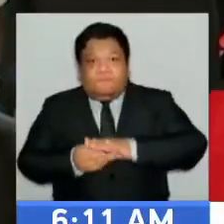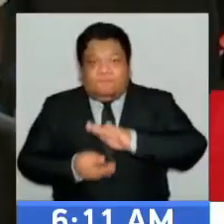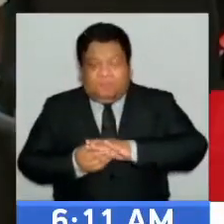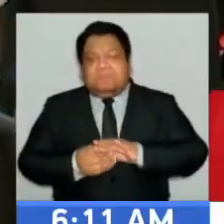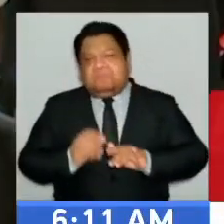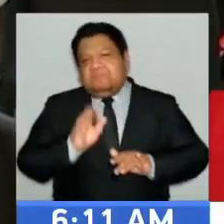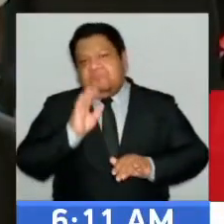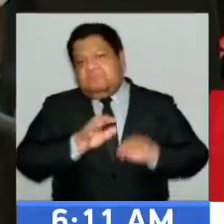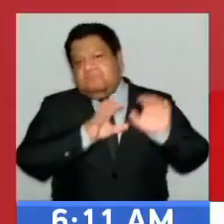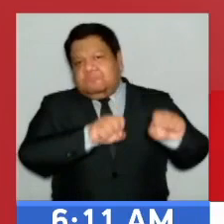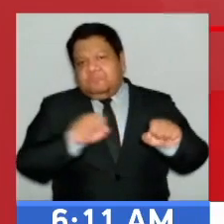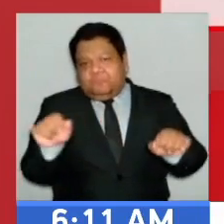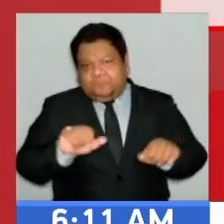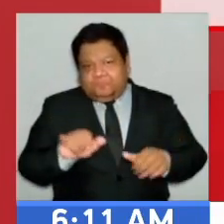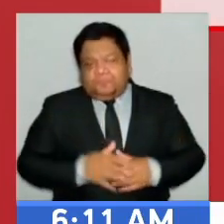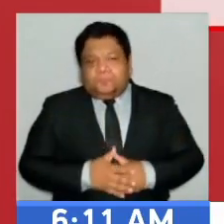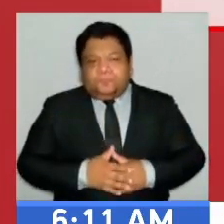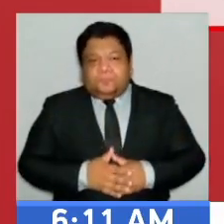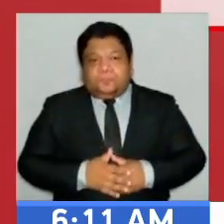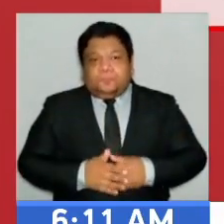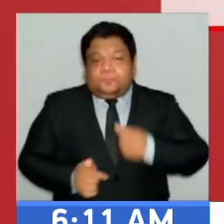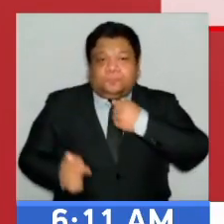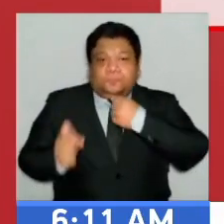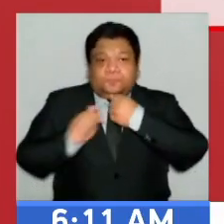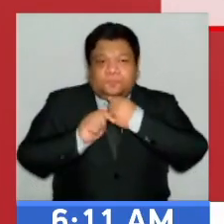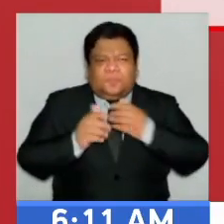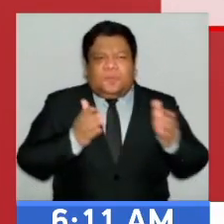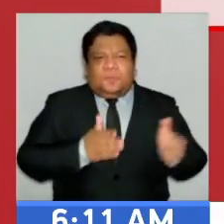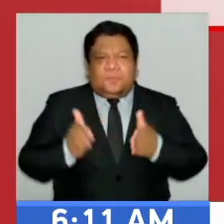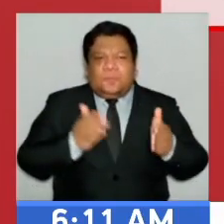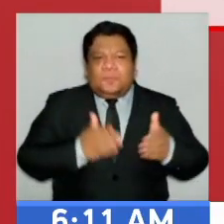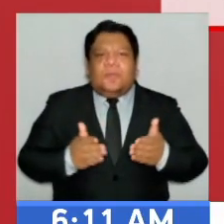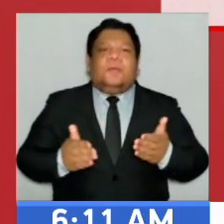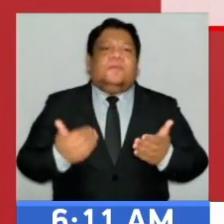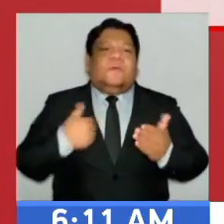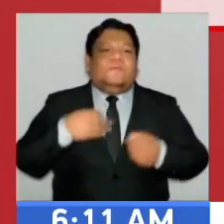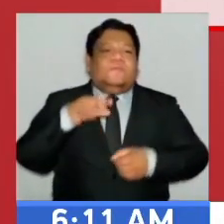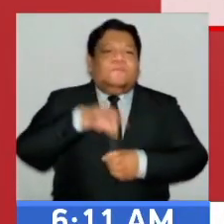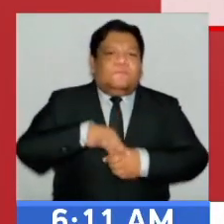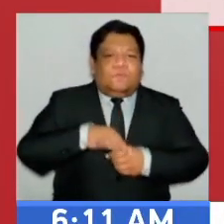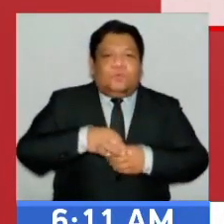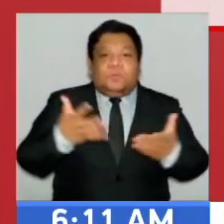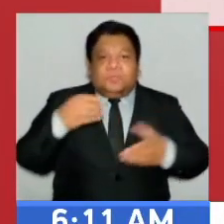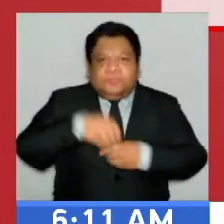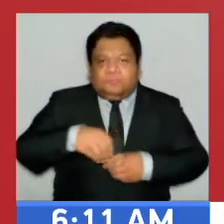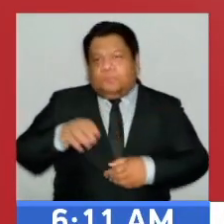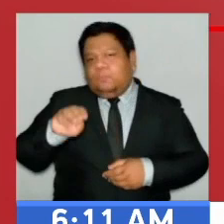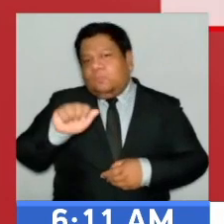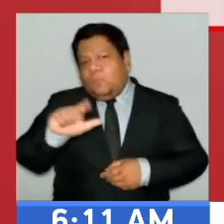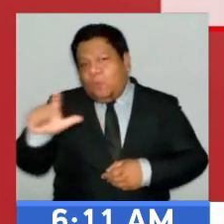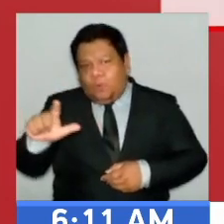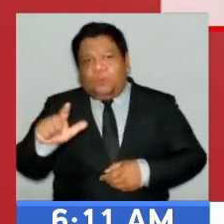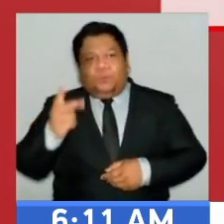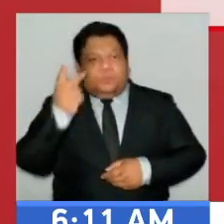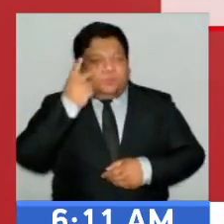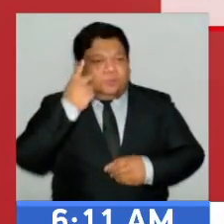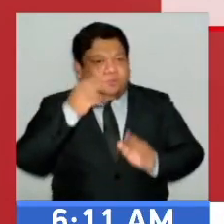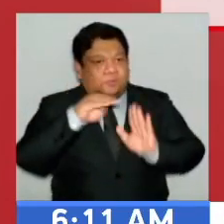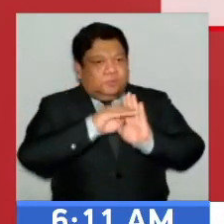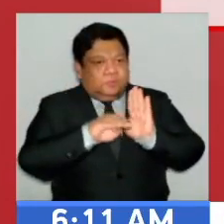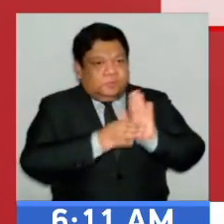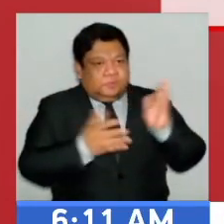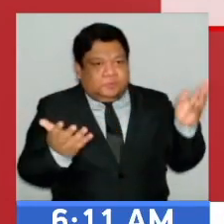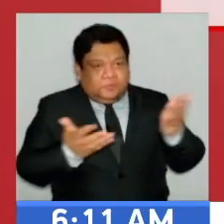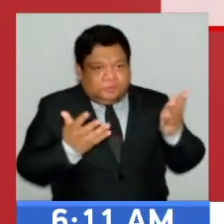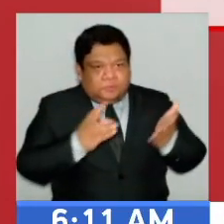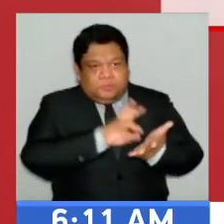of Candidacy sa mga mall. Mall voting sa ilang lugar sa Metro Manila, Legazpi, Salbay at Cebu City. Early voting para sa mga